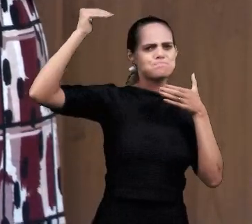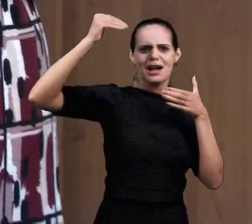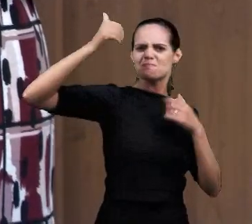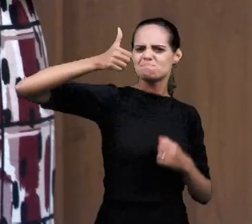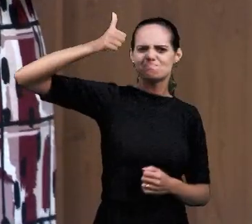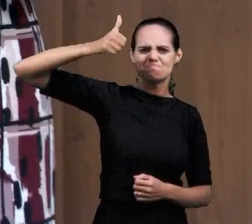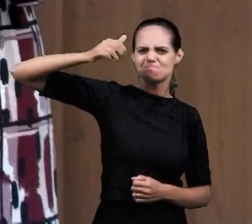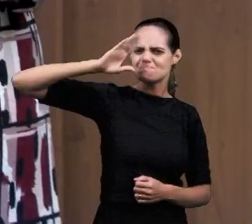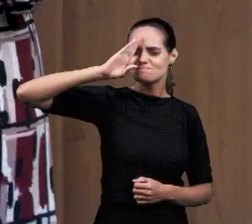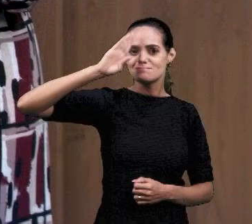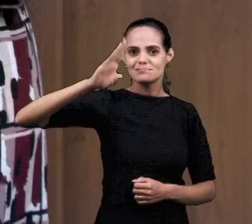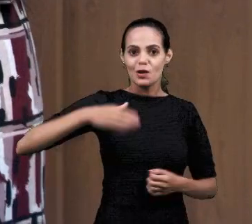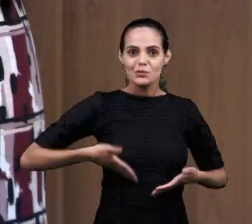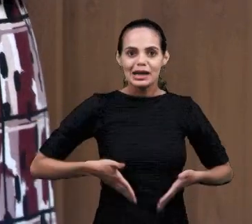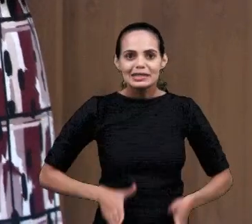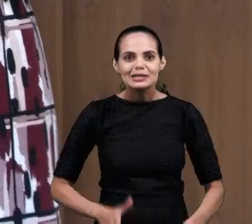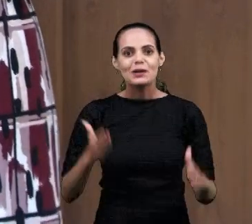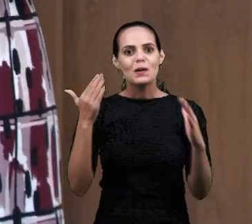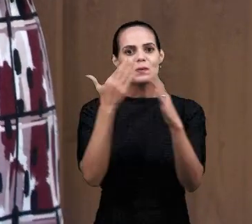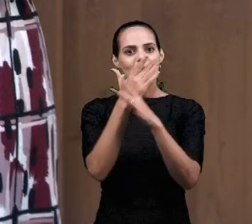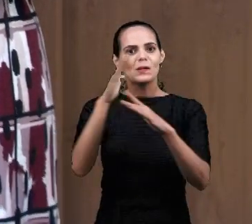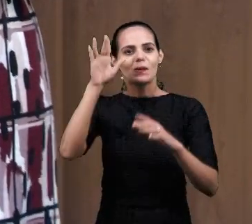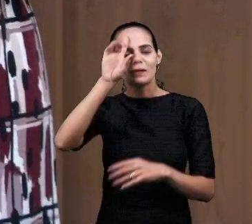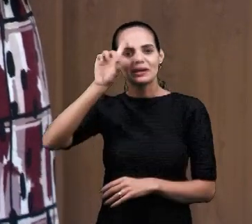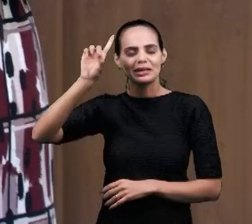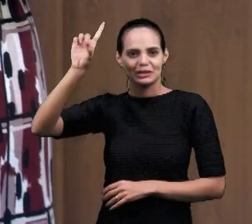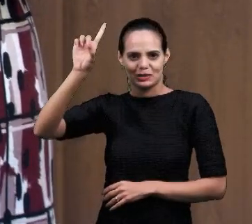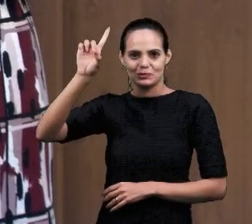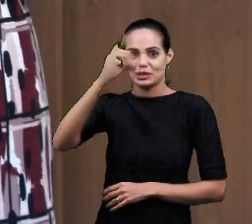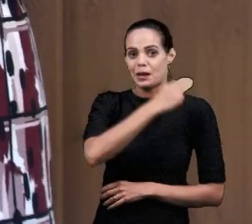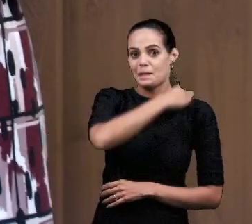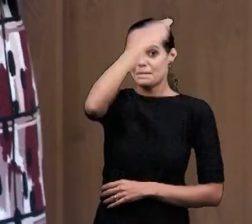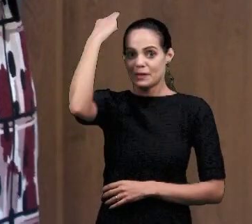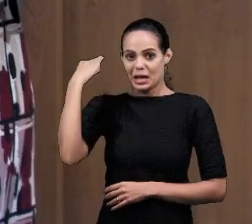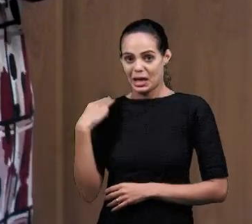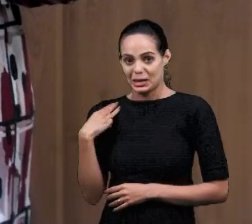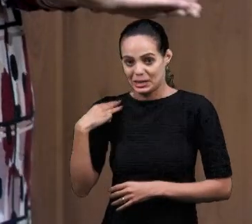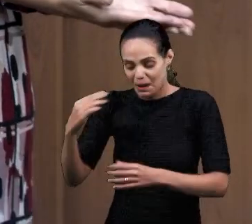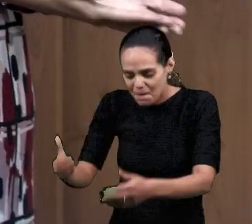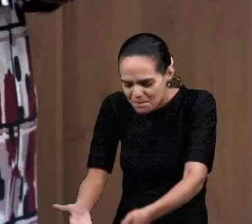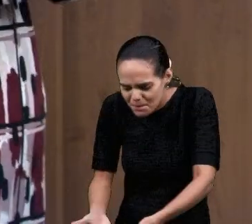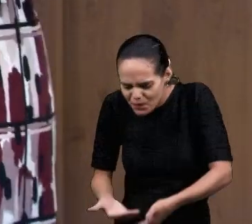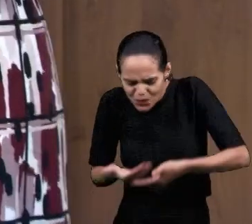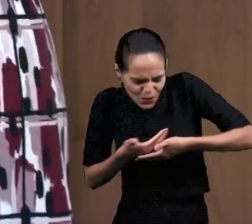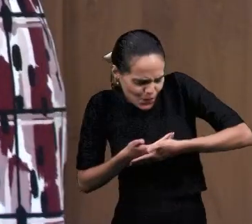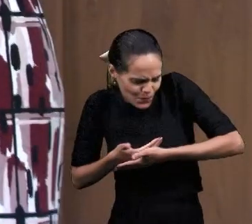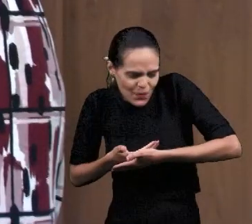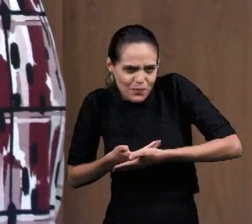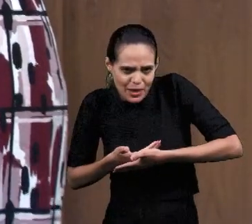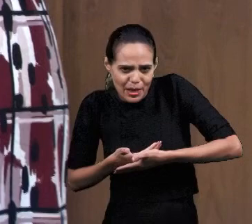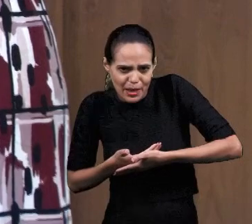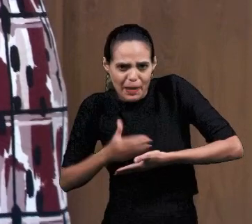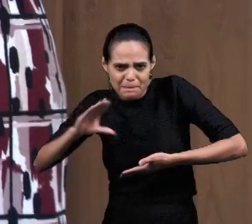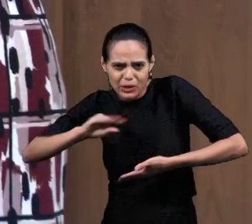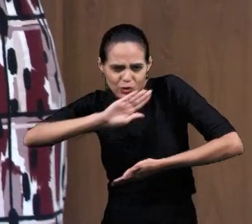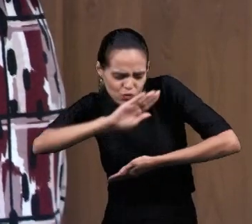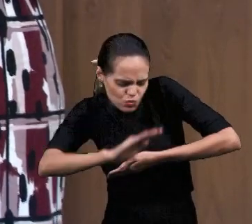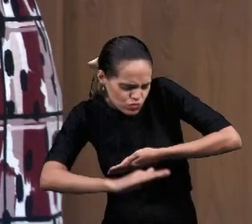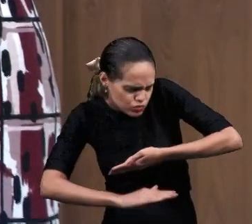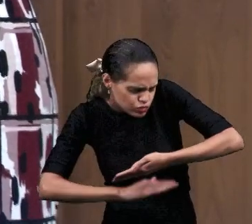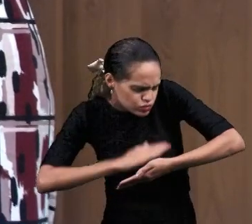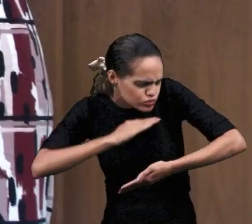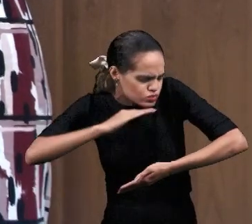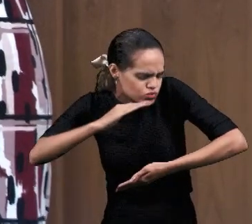Marie, il a pris le bébé, l'a enroulé dans des linges et a mis dans une